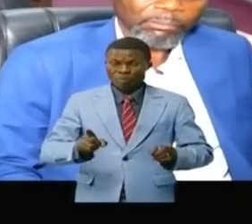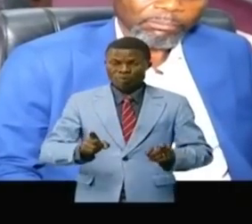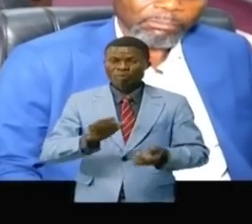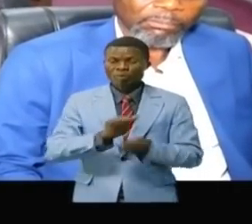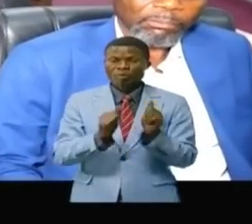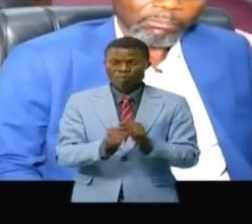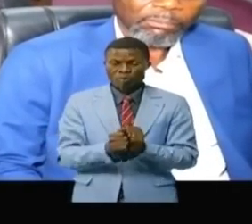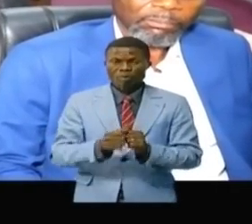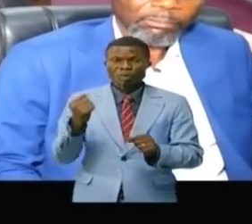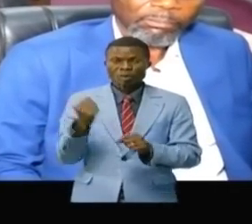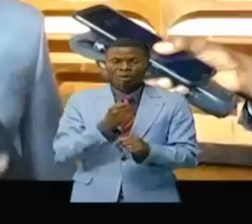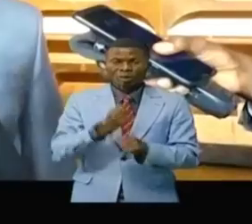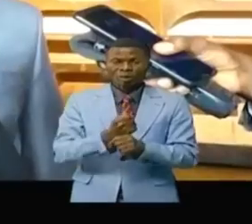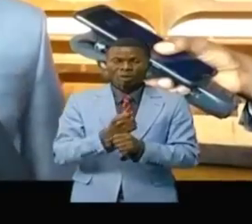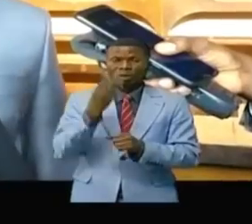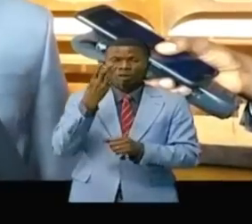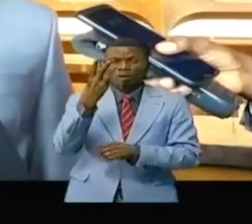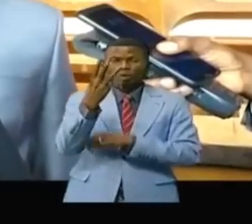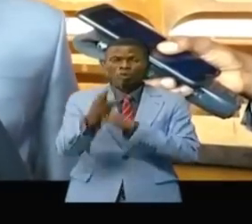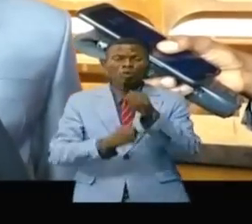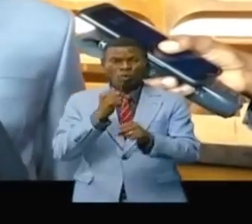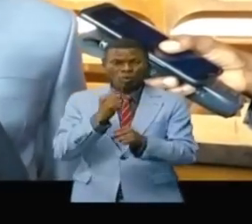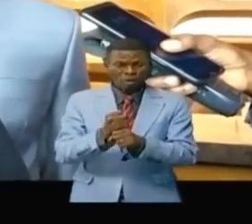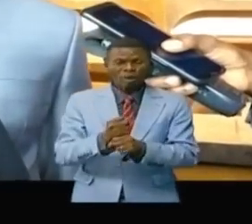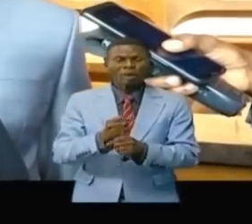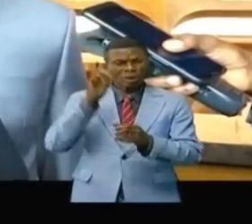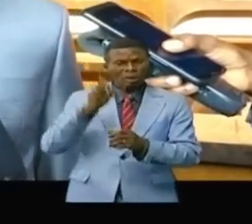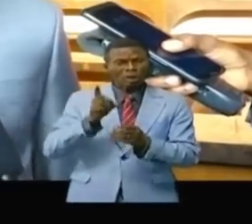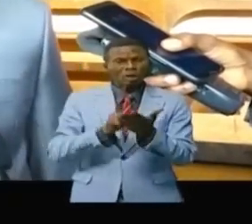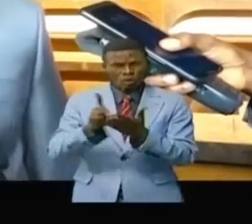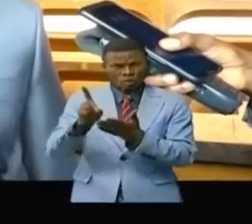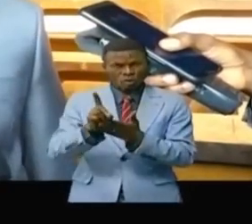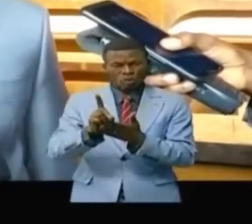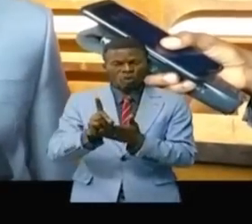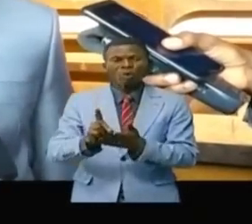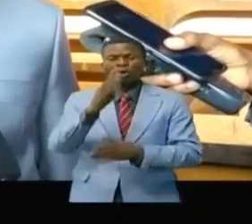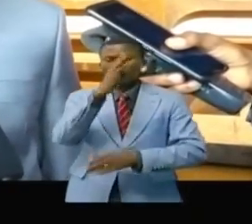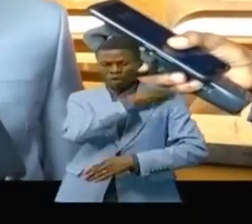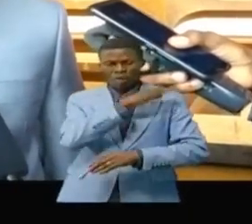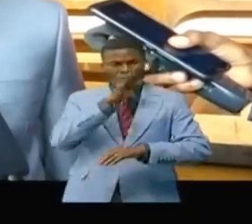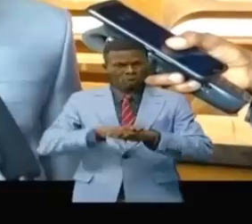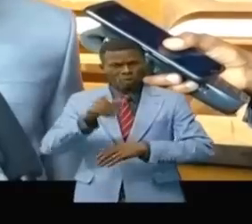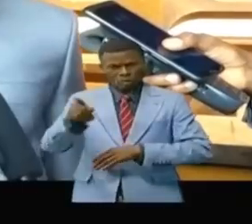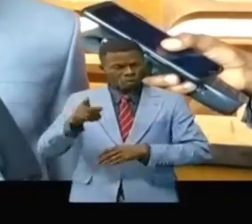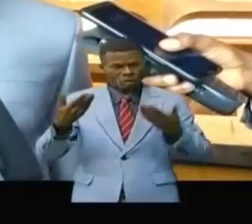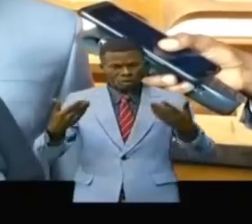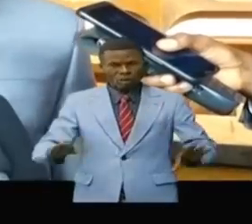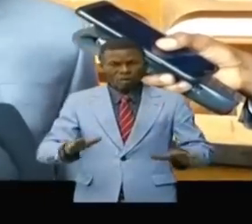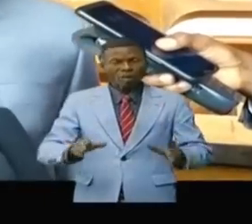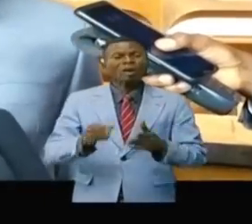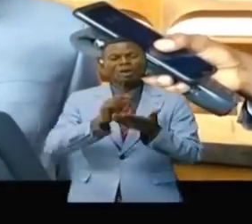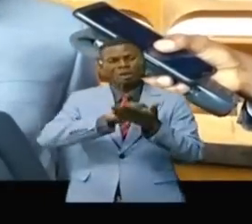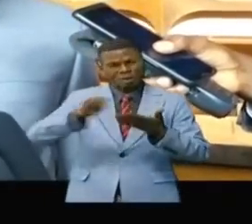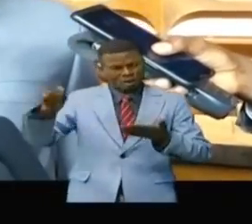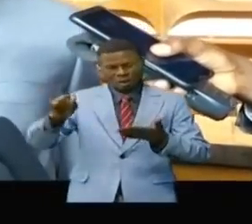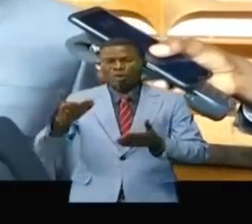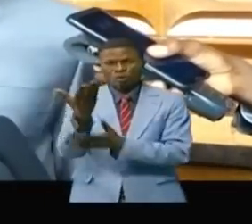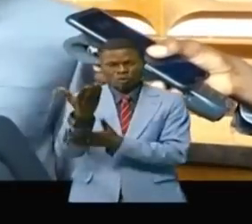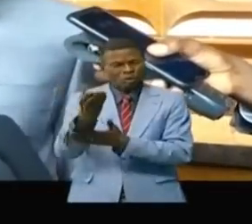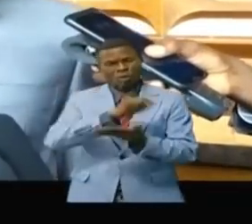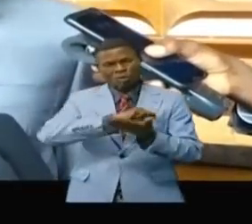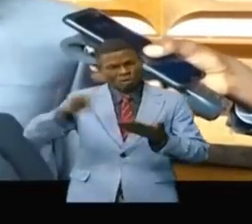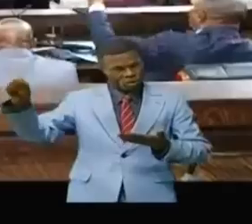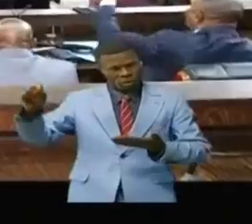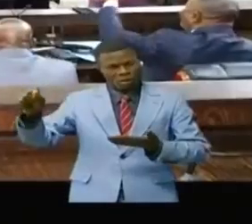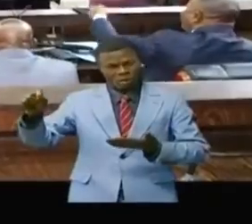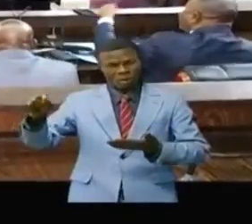a déjà accompli 3 ans dans ce grade, il a droit d'être promis. Un point barre. Son départ, rien que son départ, que nous